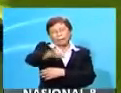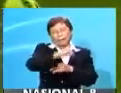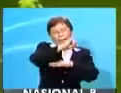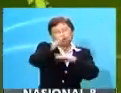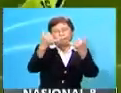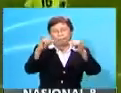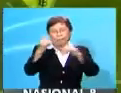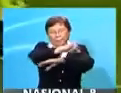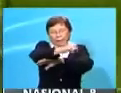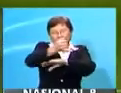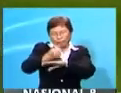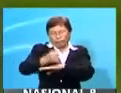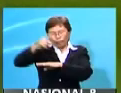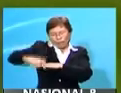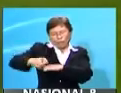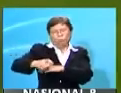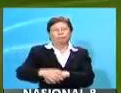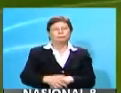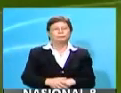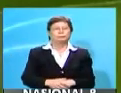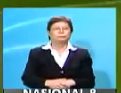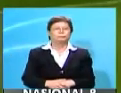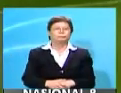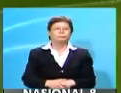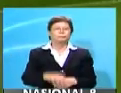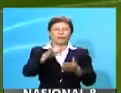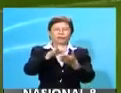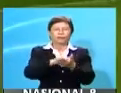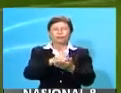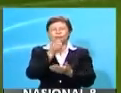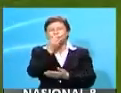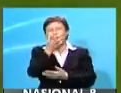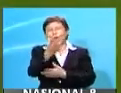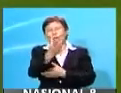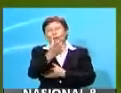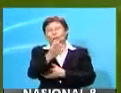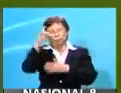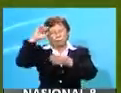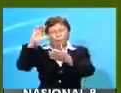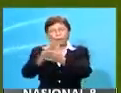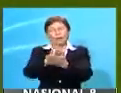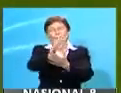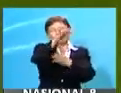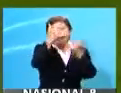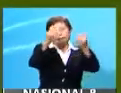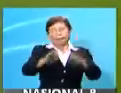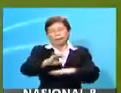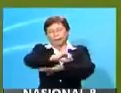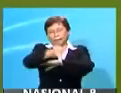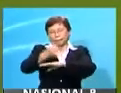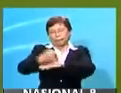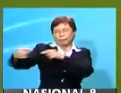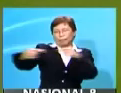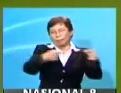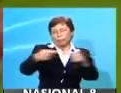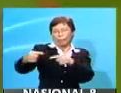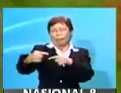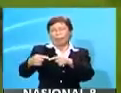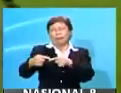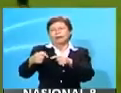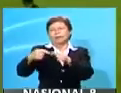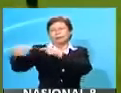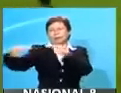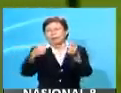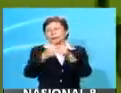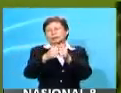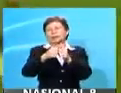pemain naturalisasi pandangan itu lahir selepas aksi meyakinkan lima pemain import yang beraksi ketika mengikat gergasi